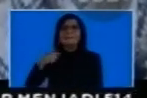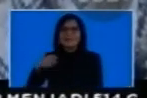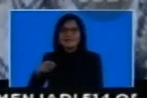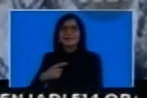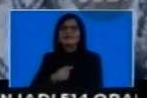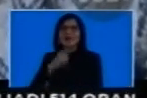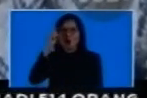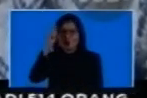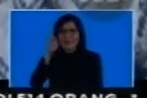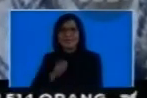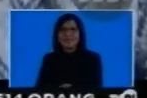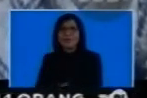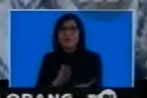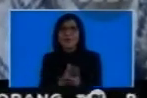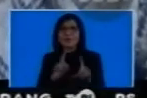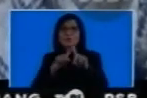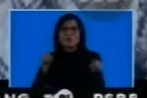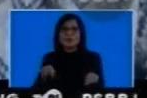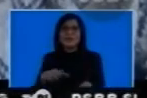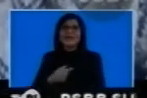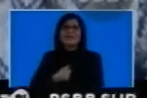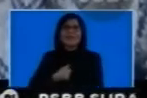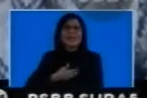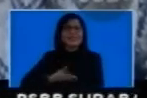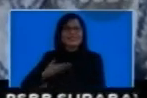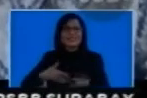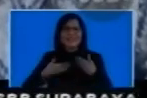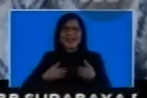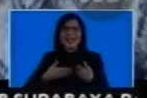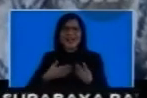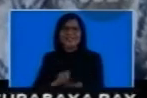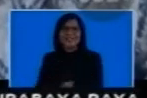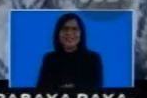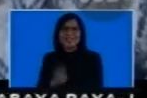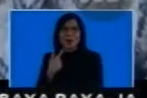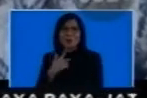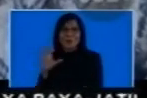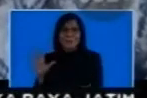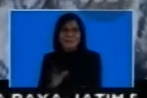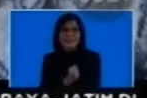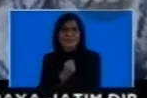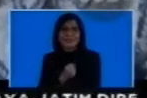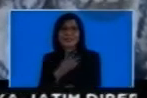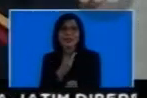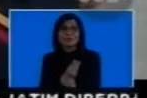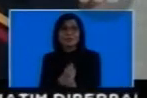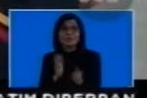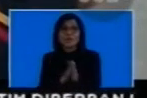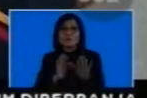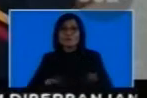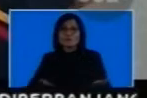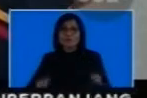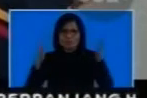saya hormati, walaupun hanya lewat surat, saya merasa senang sekali bisa diberikan kesempatan kepada kami guru, guru